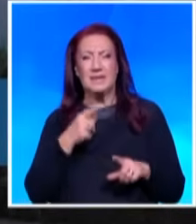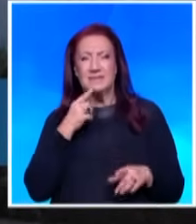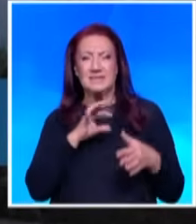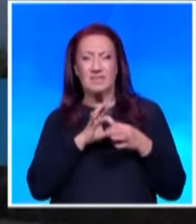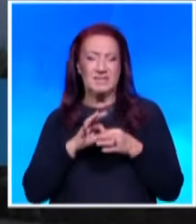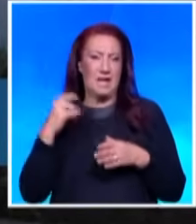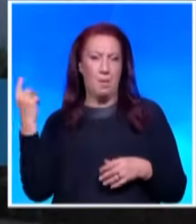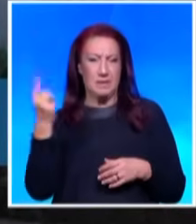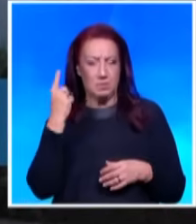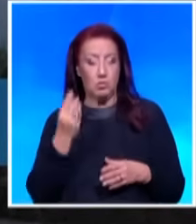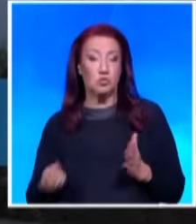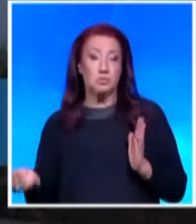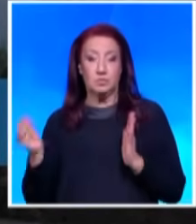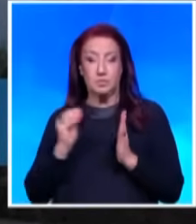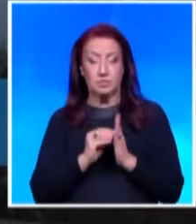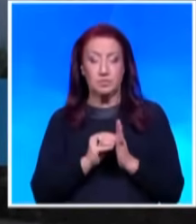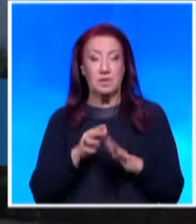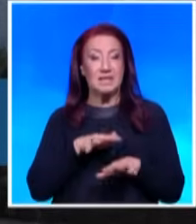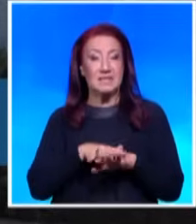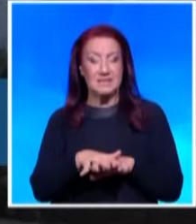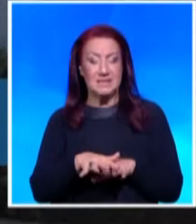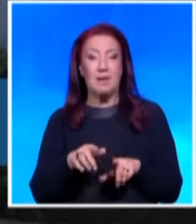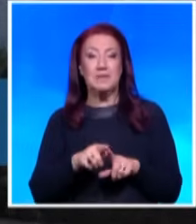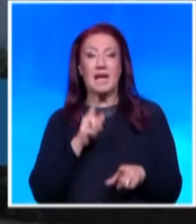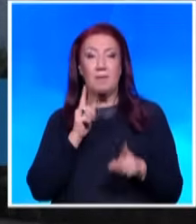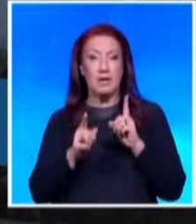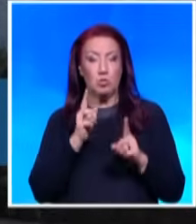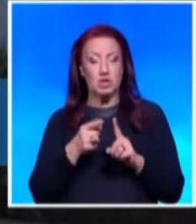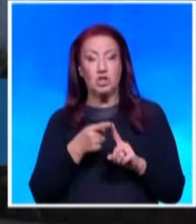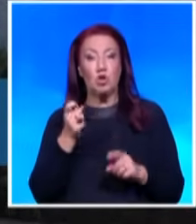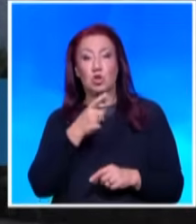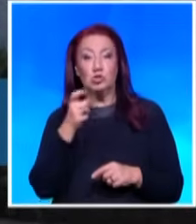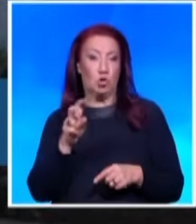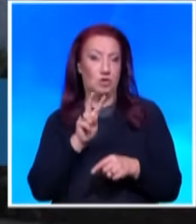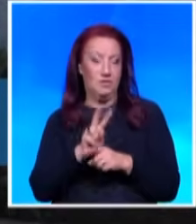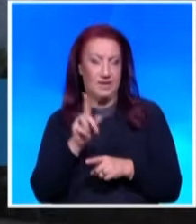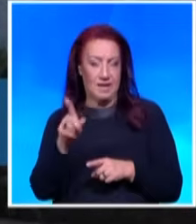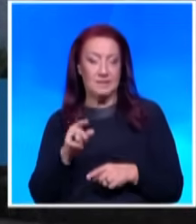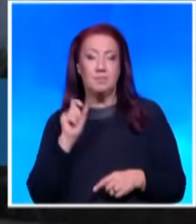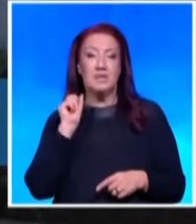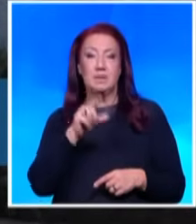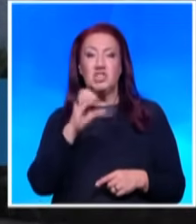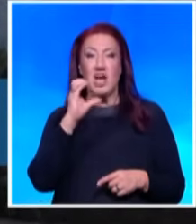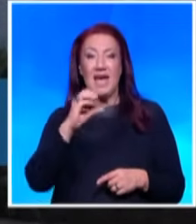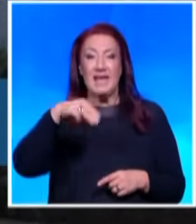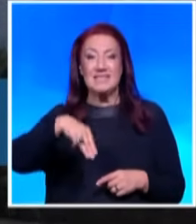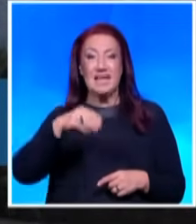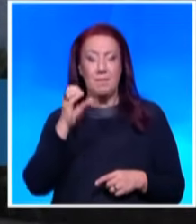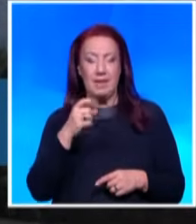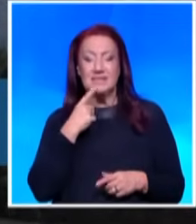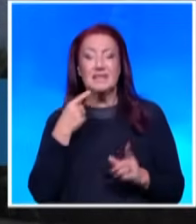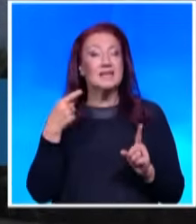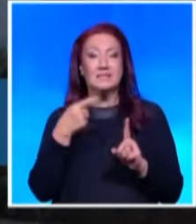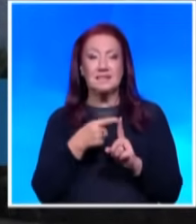за предупреждение на граждани 112, която чрез текстово съобщение цели да предупреди